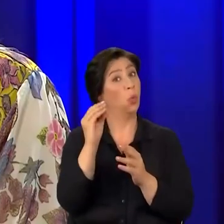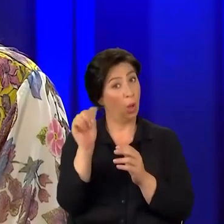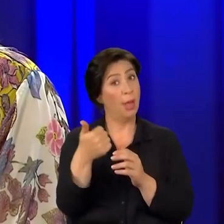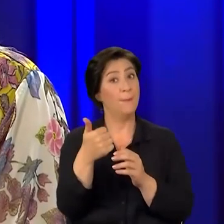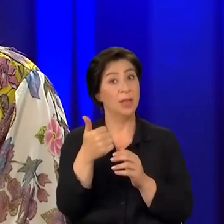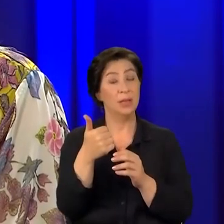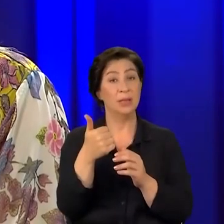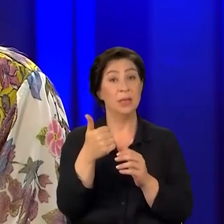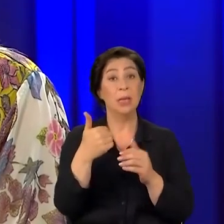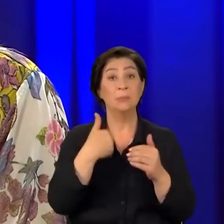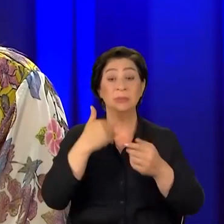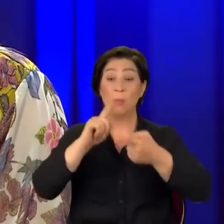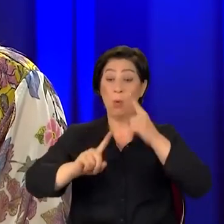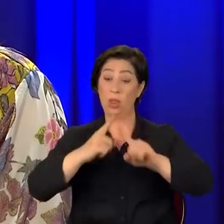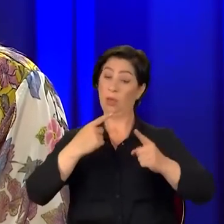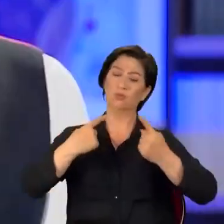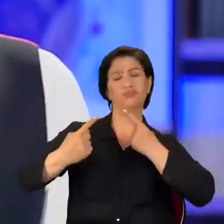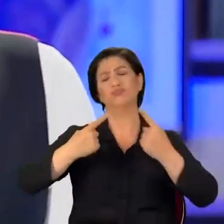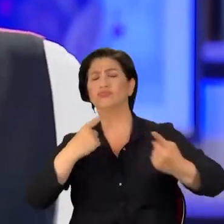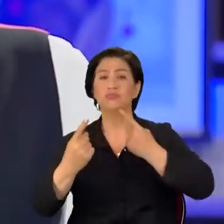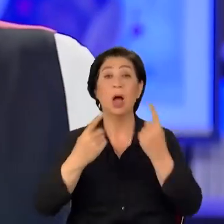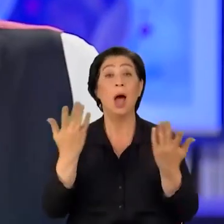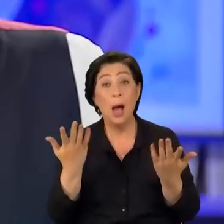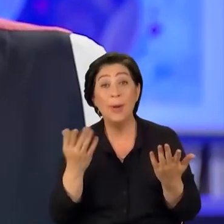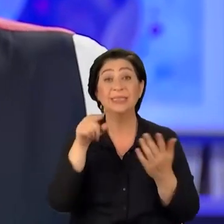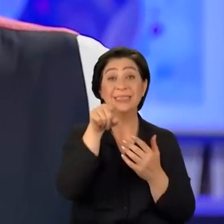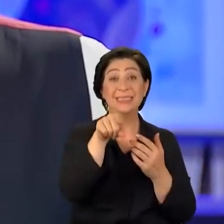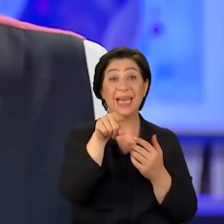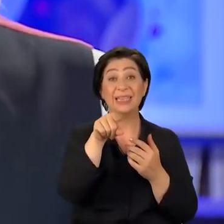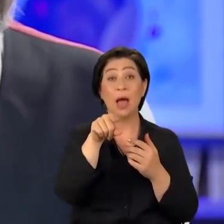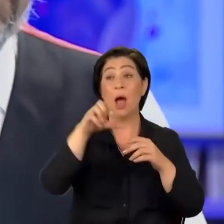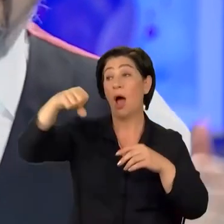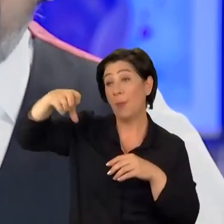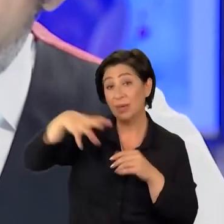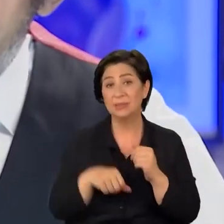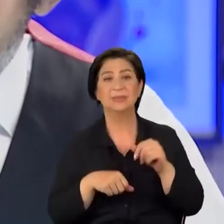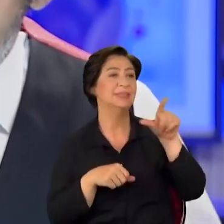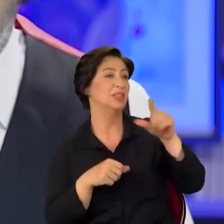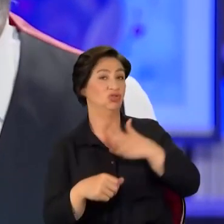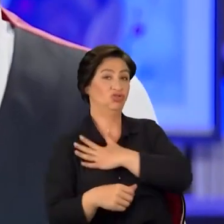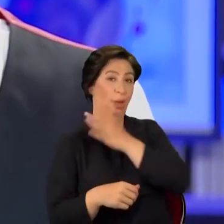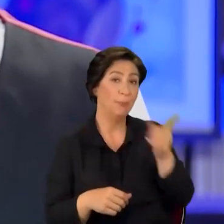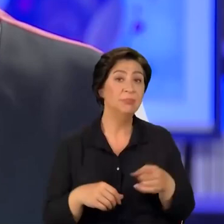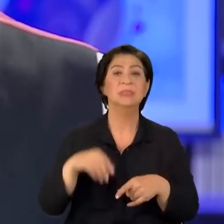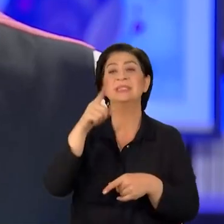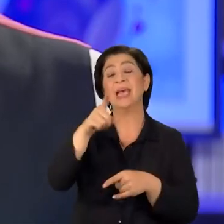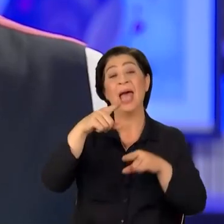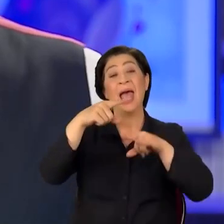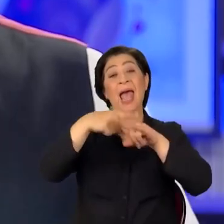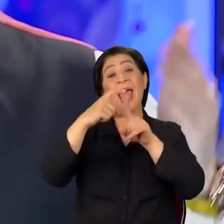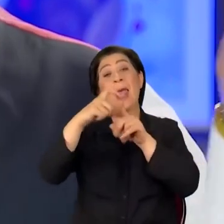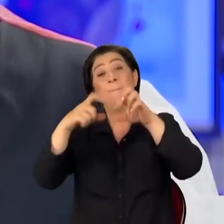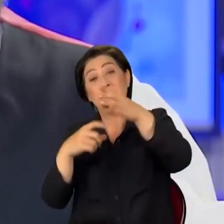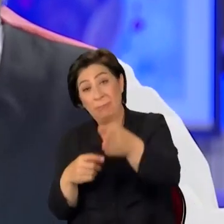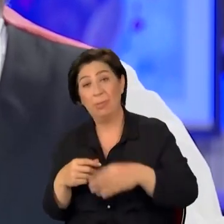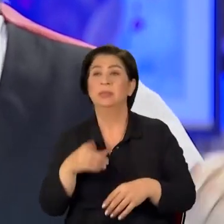Çok. Yani biz politika çok. Konuşurken efendim işte sen AK Partilisin, sen CHP'lisin, işte sen efendim HDP'lisin,